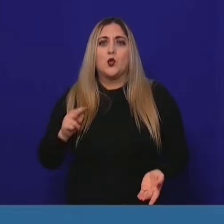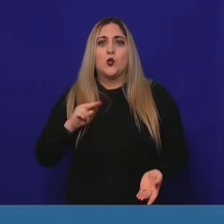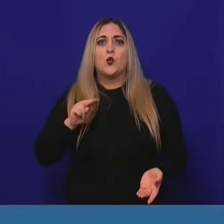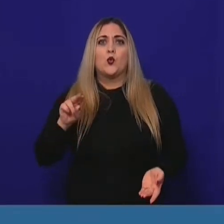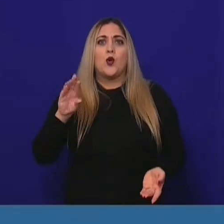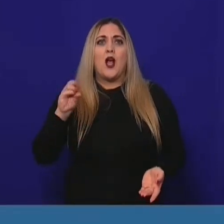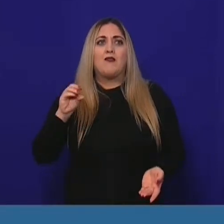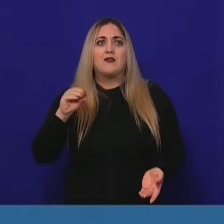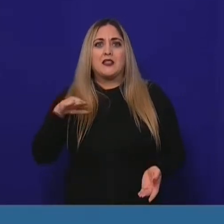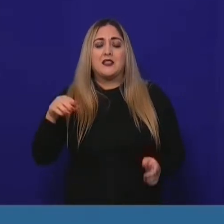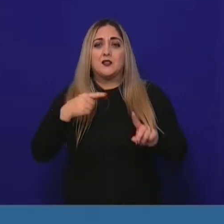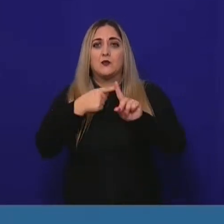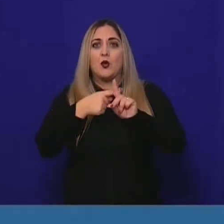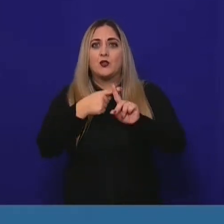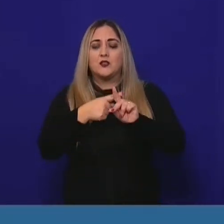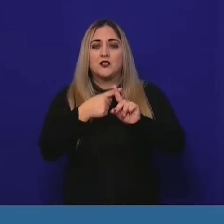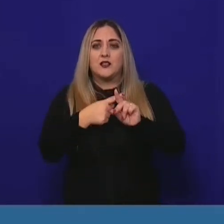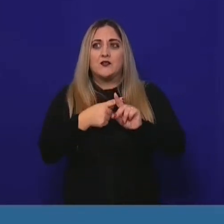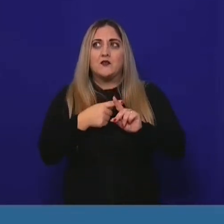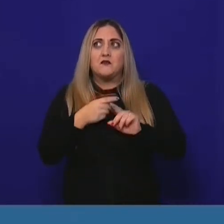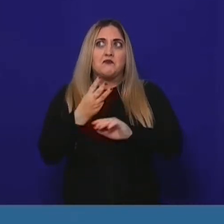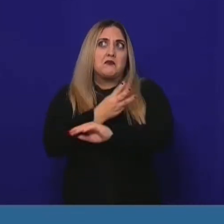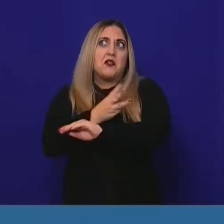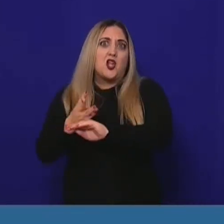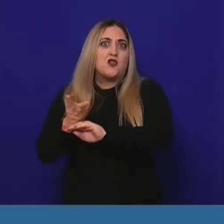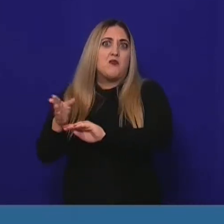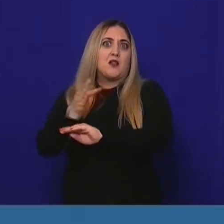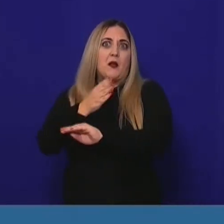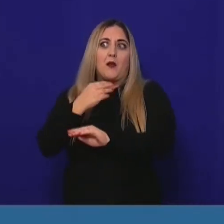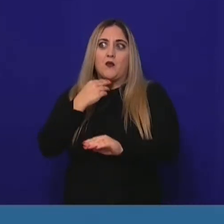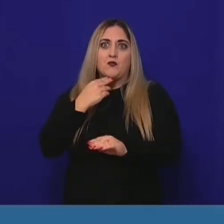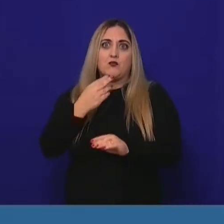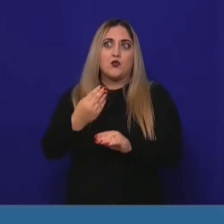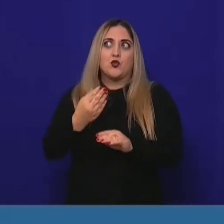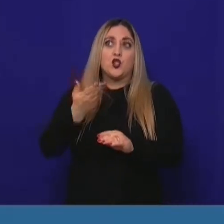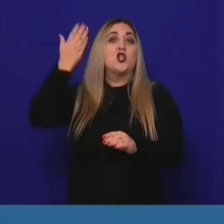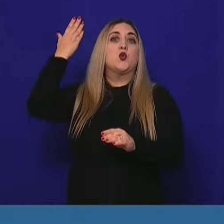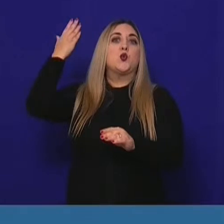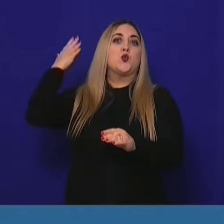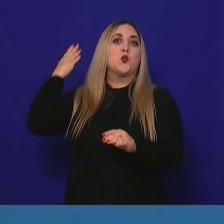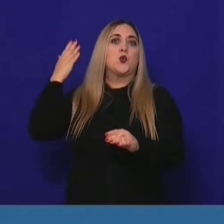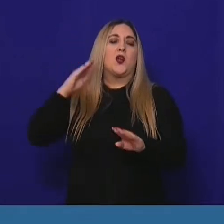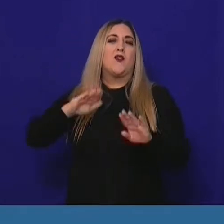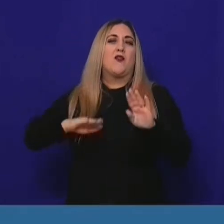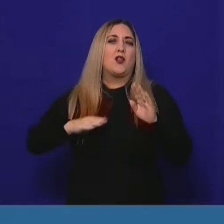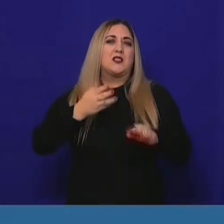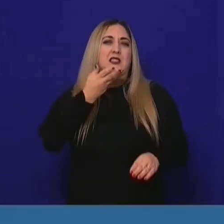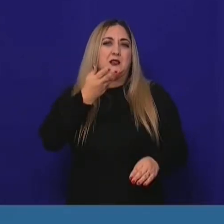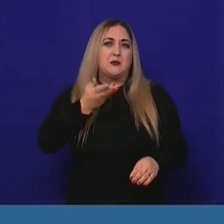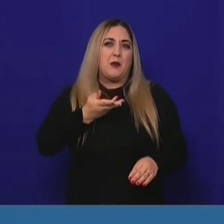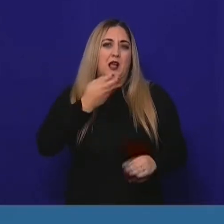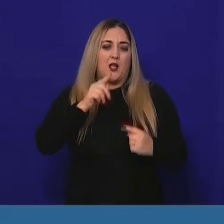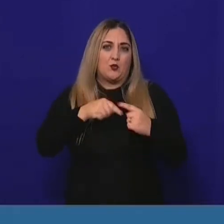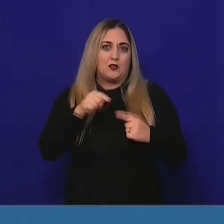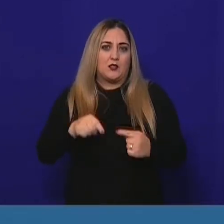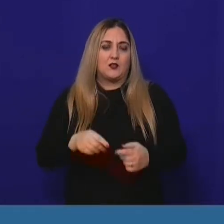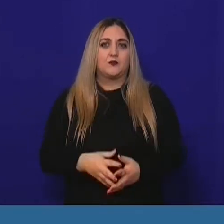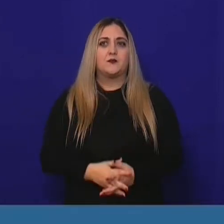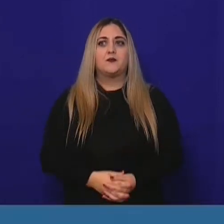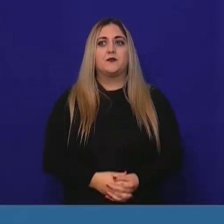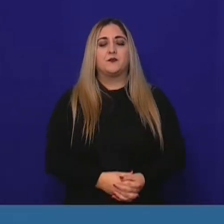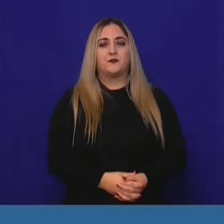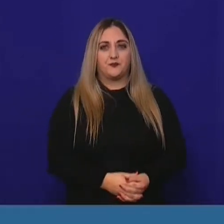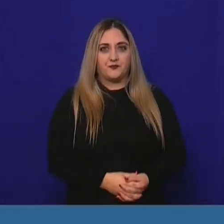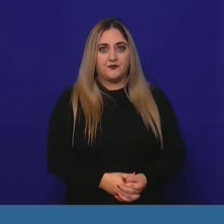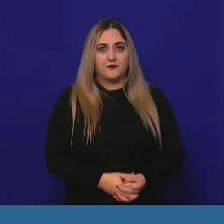tagħhom ta' 3 ġimgħat ilu jew inkella fl-aħħar jiem. Ma nafx tistax tixħed daqsxejn iktar dawl fuqha. Grazzi. Grazzi